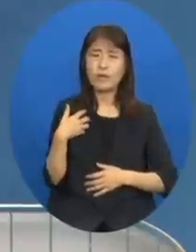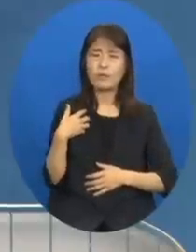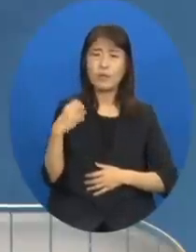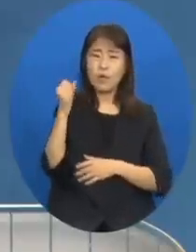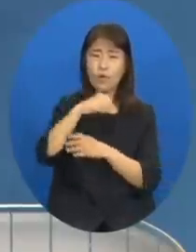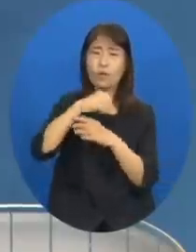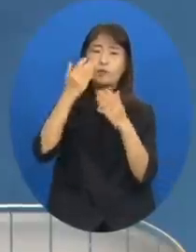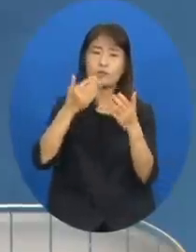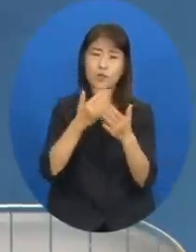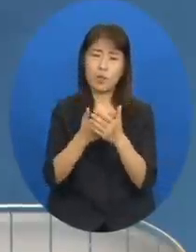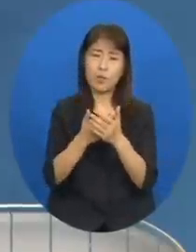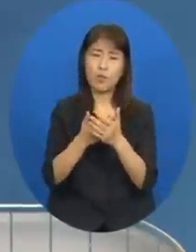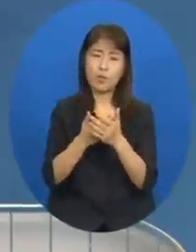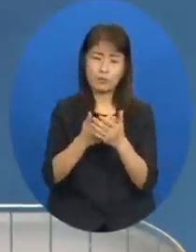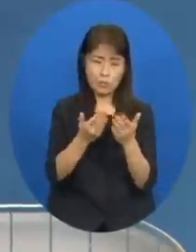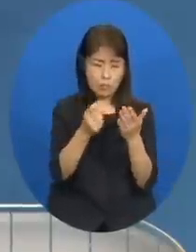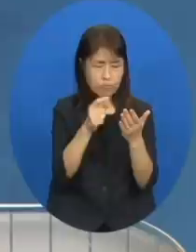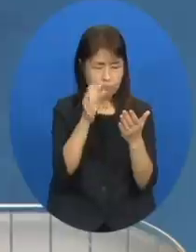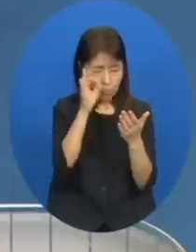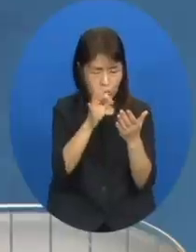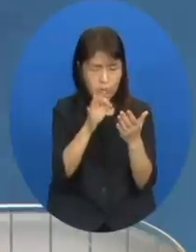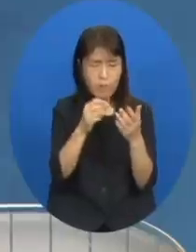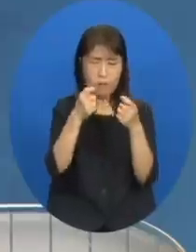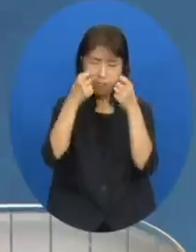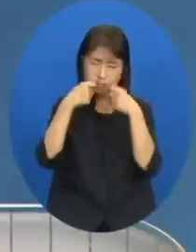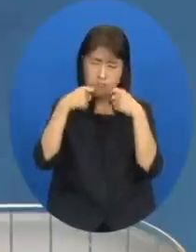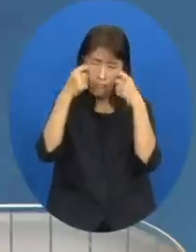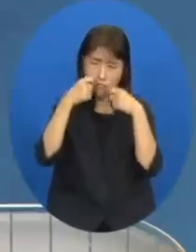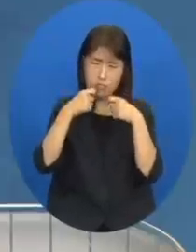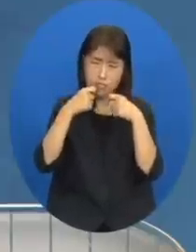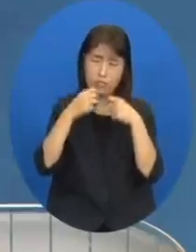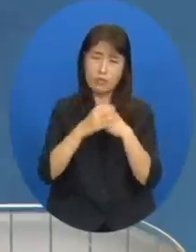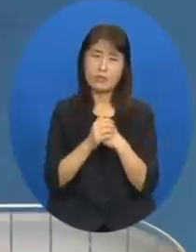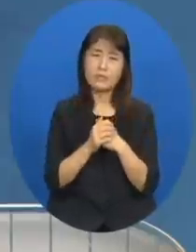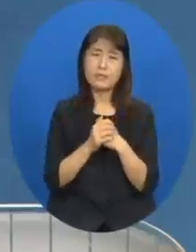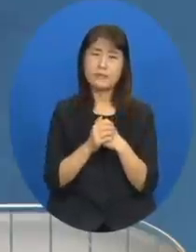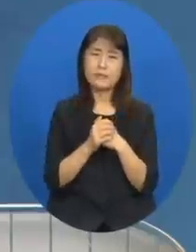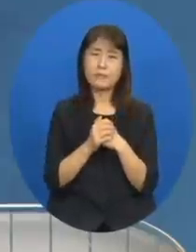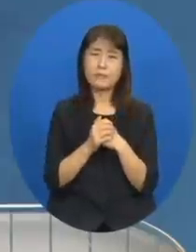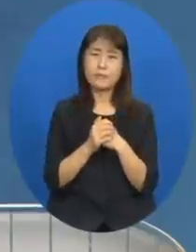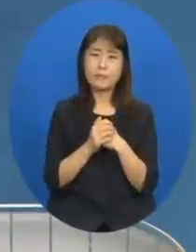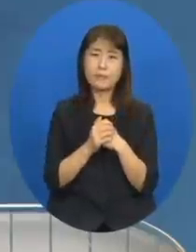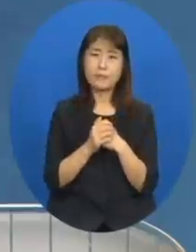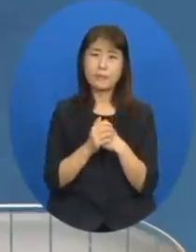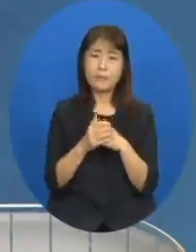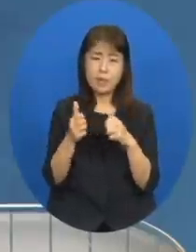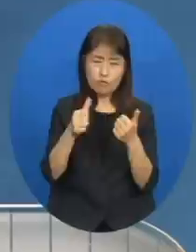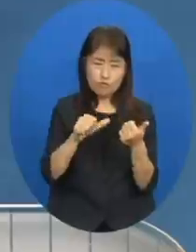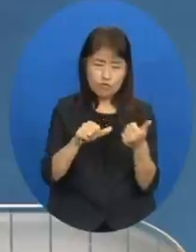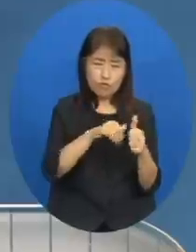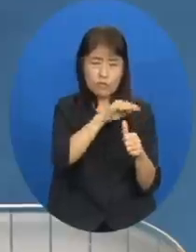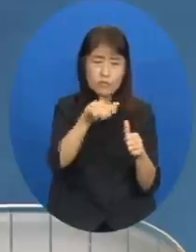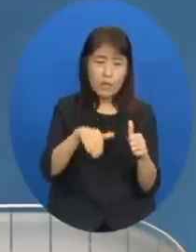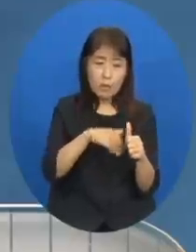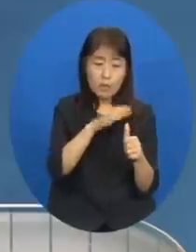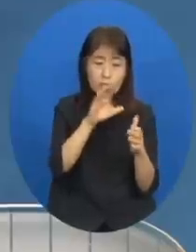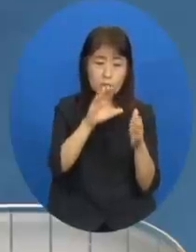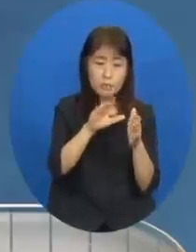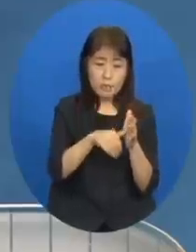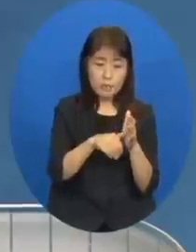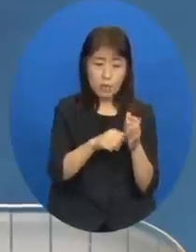쏟아지더라고 그분은 하나님께서 죽을 고비에서 살려 주셨다는 감사도